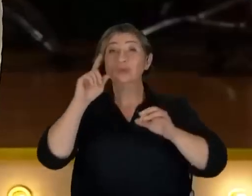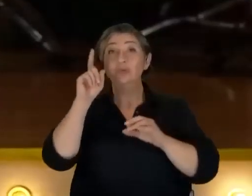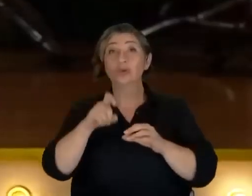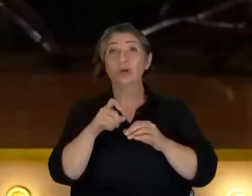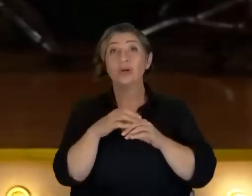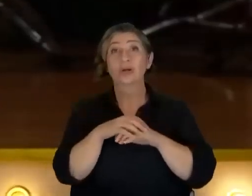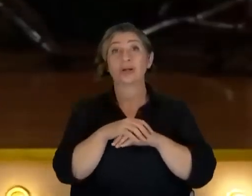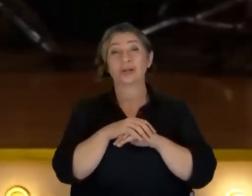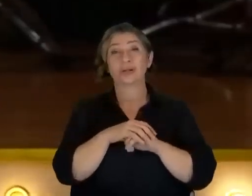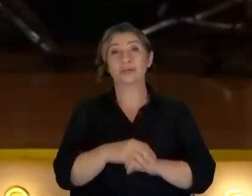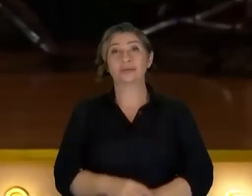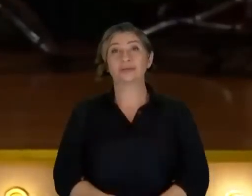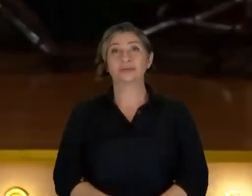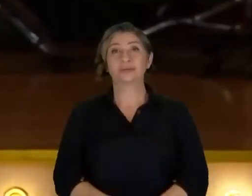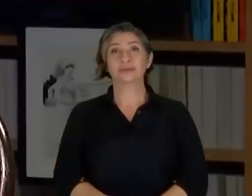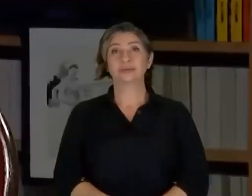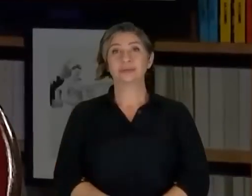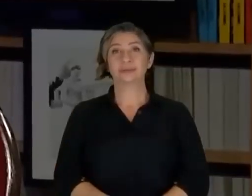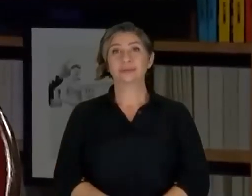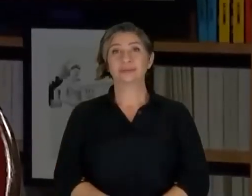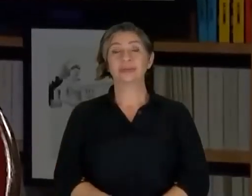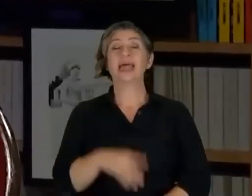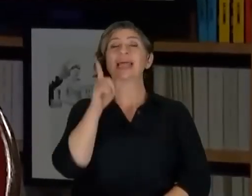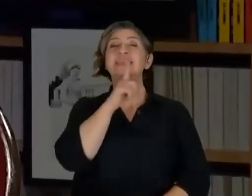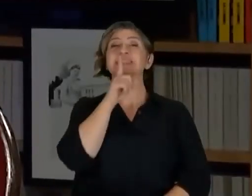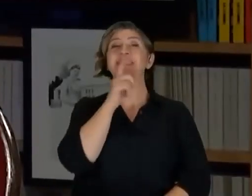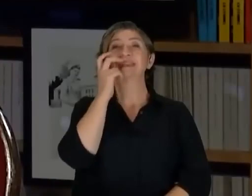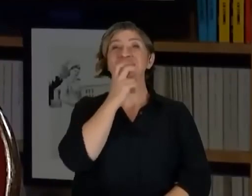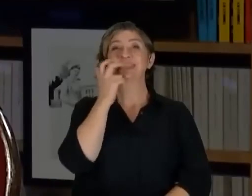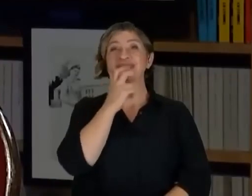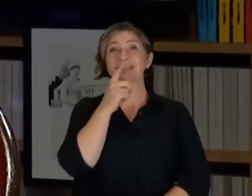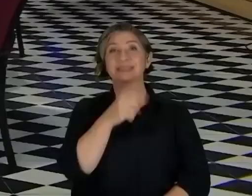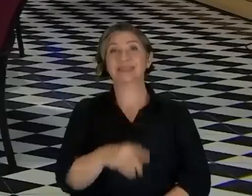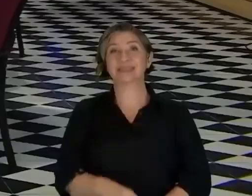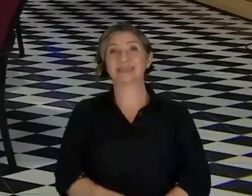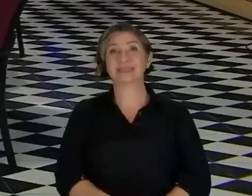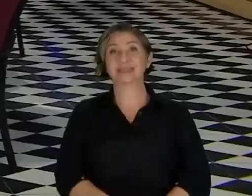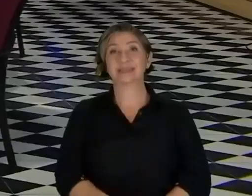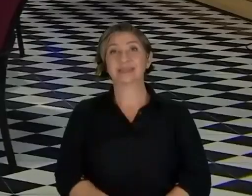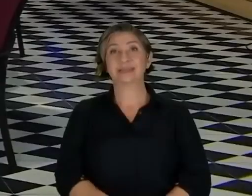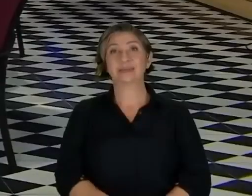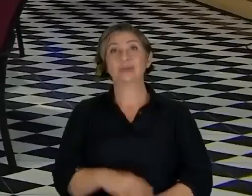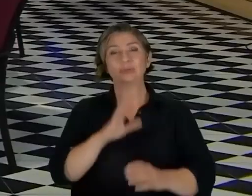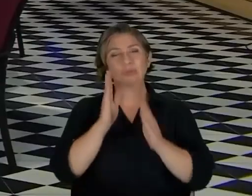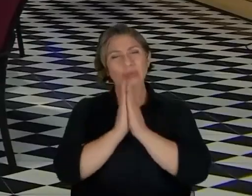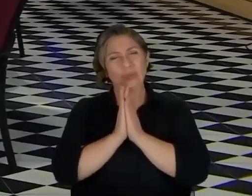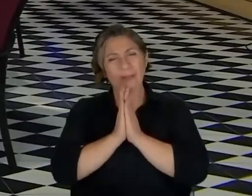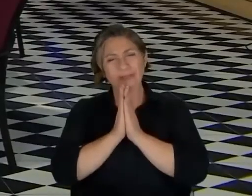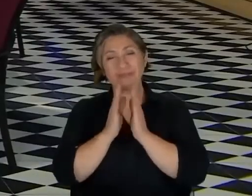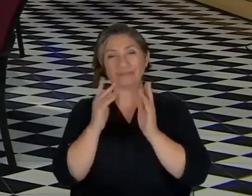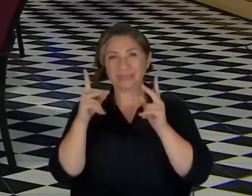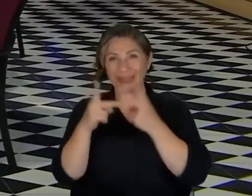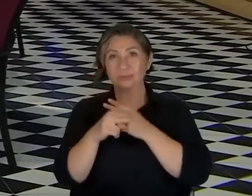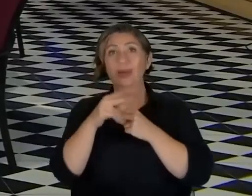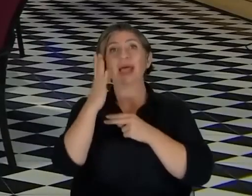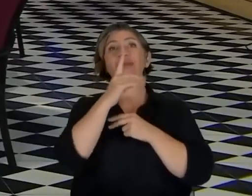sor. Let me play among the stars. Özür dilerim. Tüm saygımla kesiyorum. Evet.